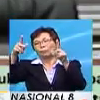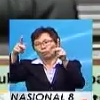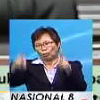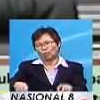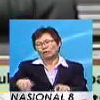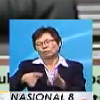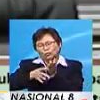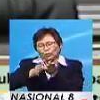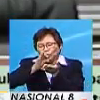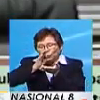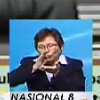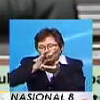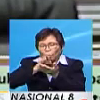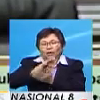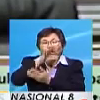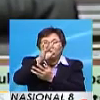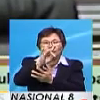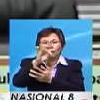pecahannya